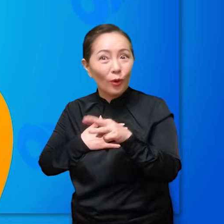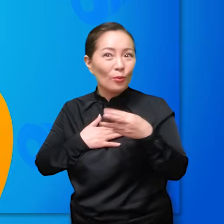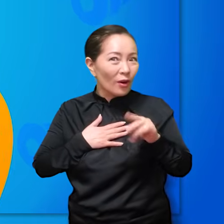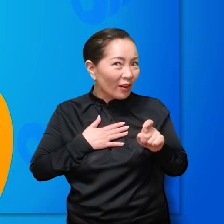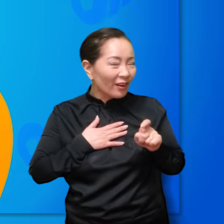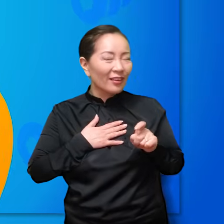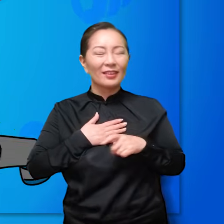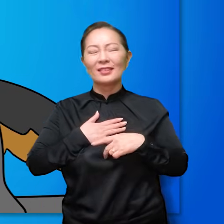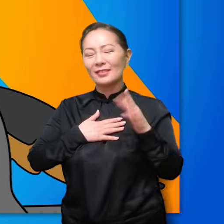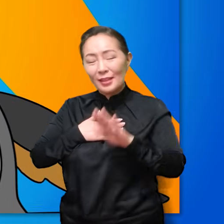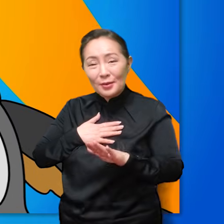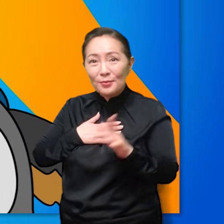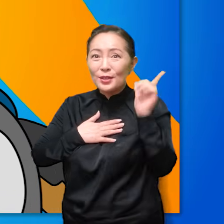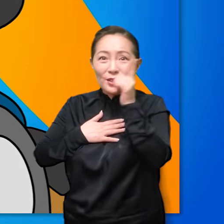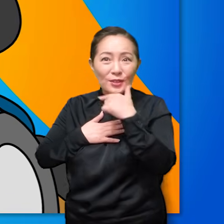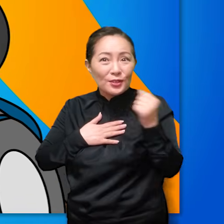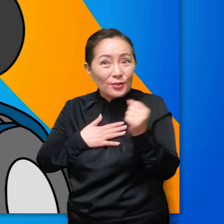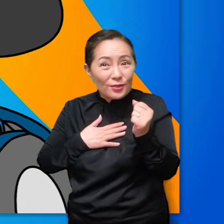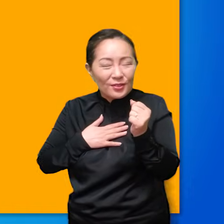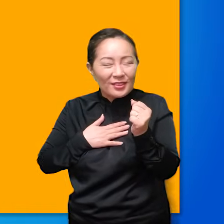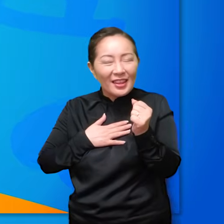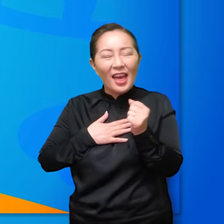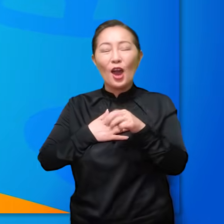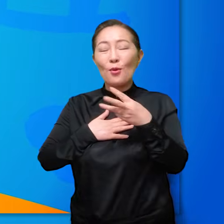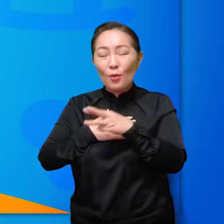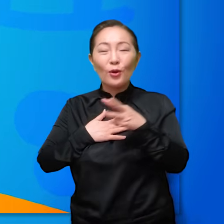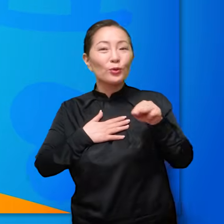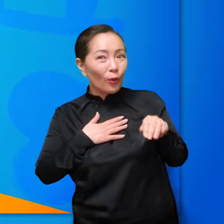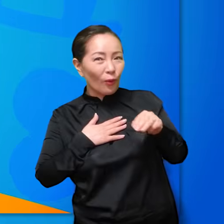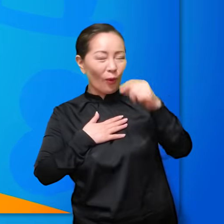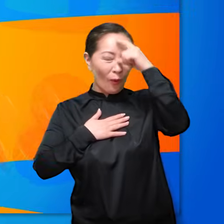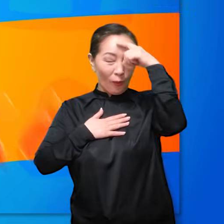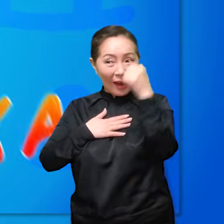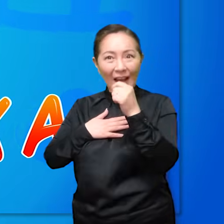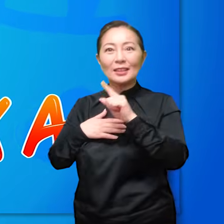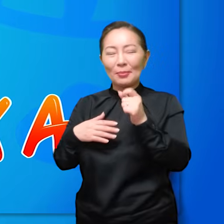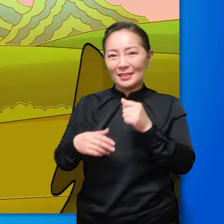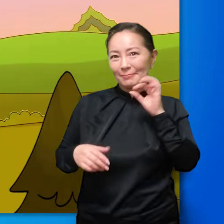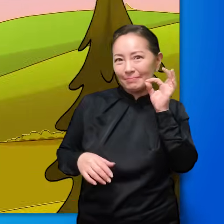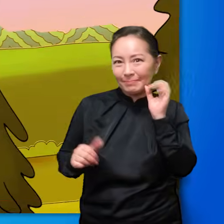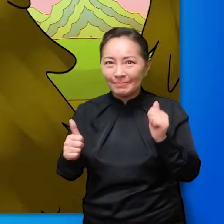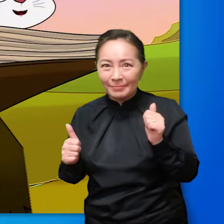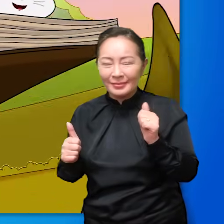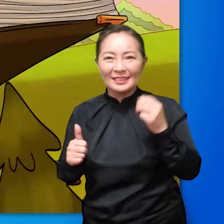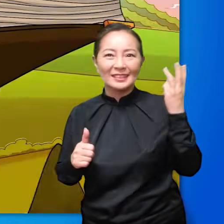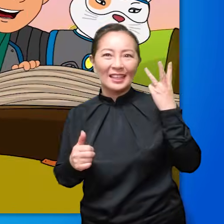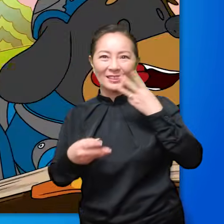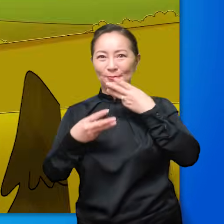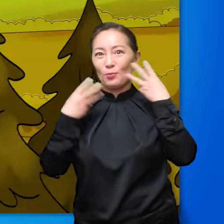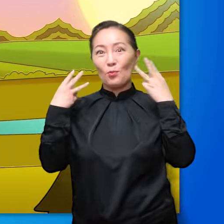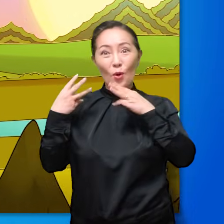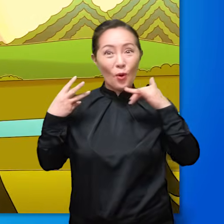бас игдүүтэй. Басар. Мөнх тунх ухаалыг бас авчин. Засхан. Мөнх